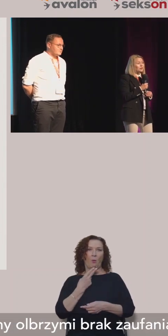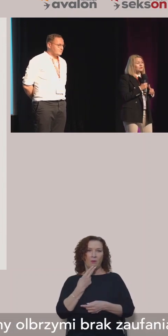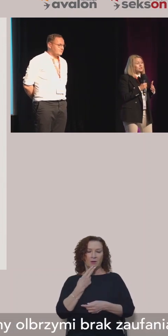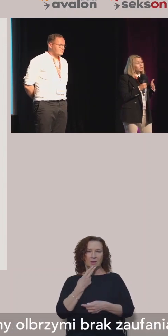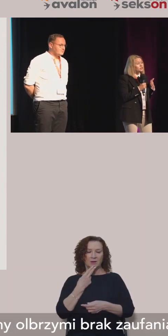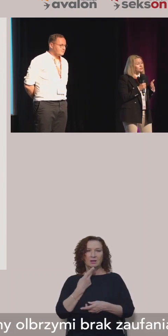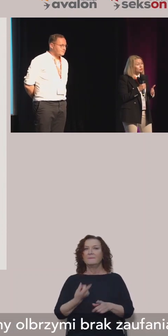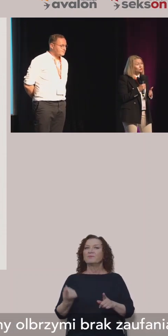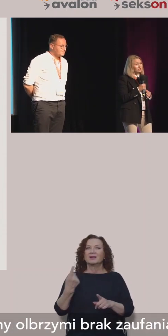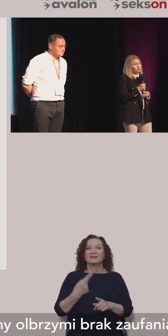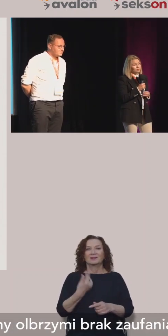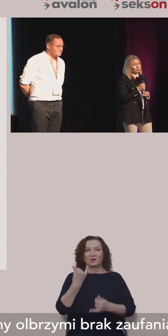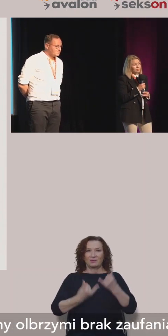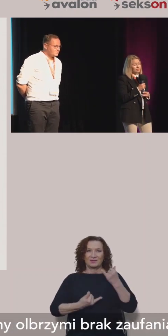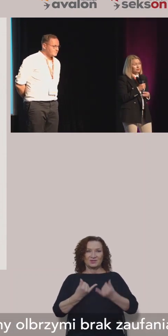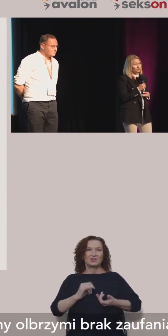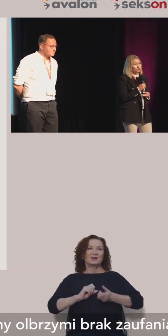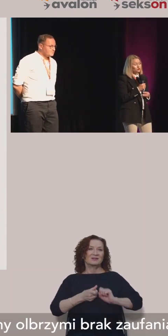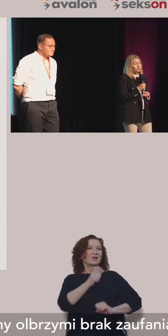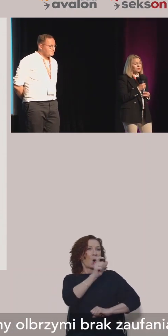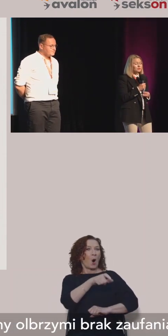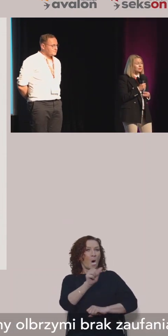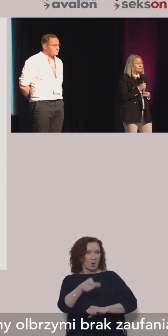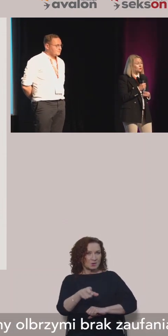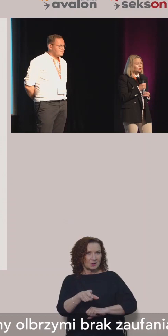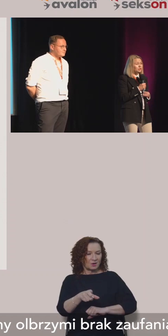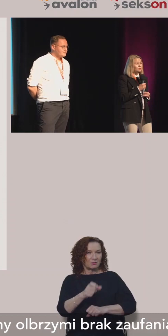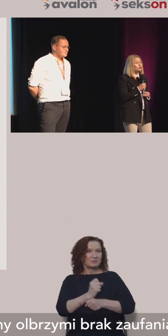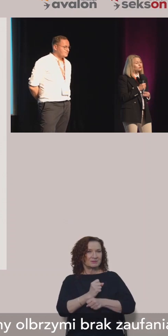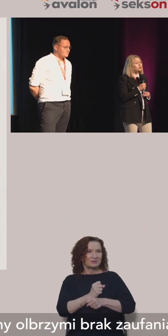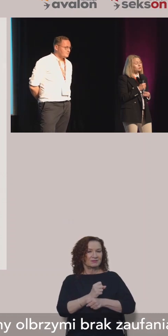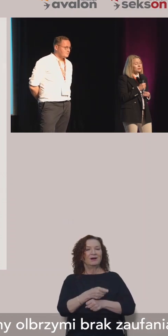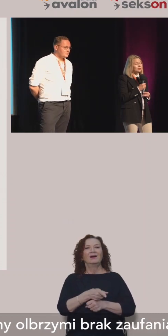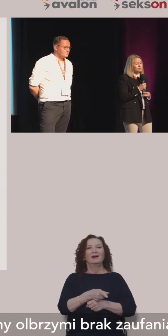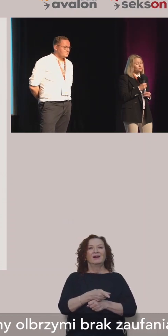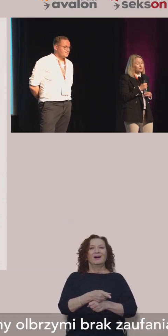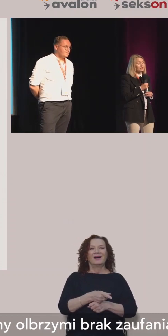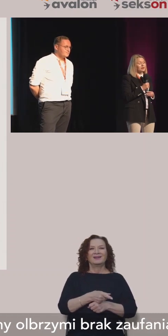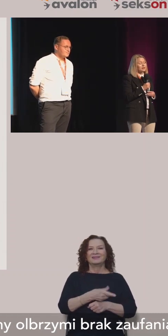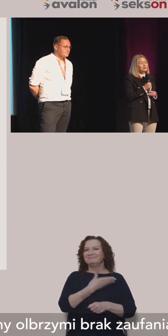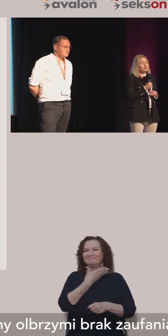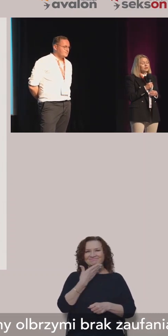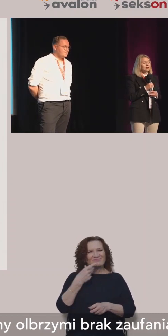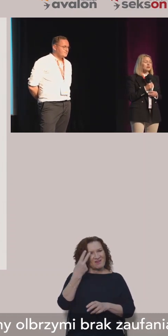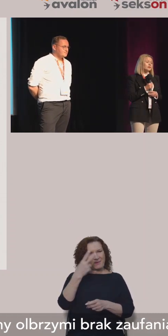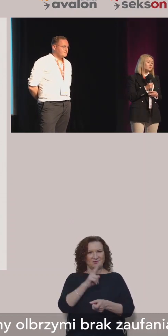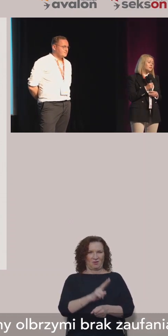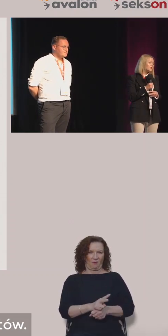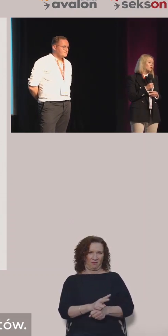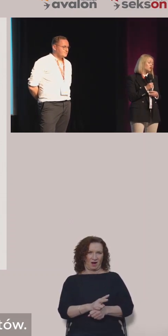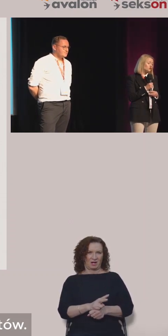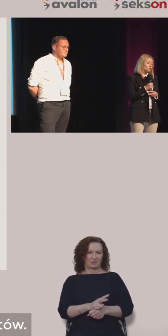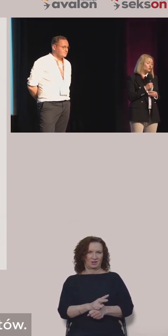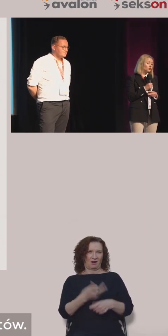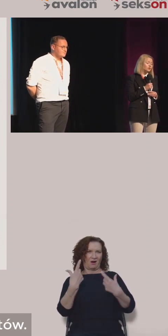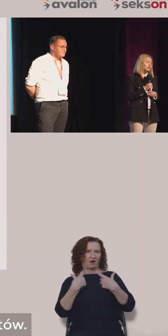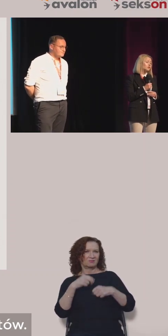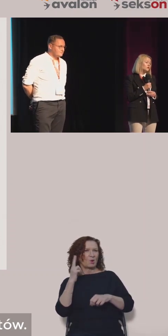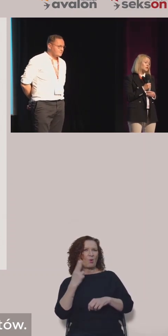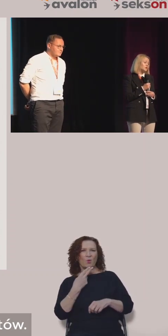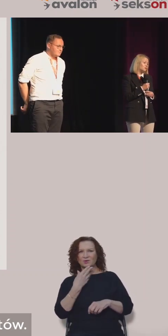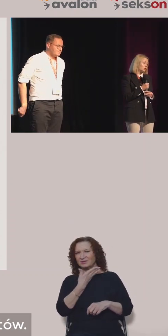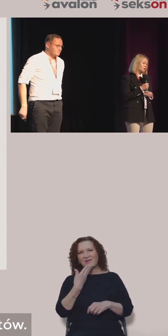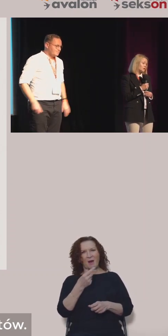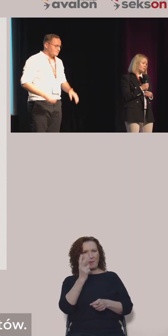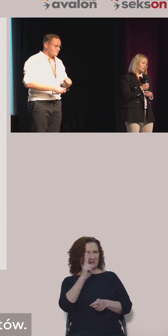Dodatkowo, nawet jeżeli są takie osoby na rynku, niestety zauważamy olbrzymi brak zaufania ze strony osób głuchych